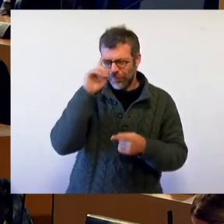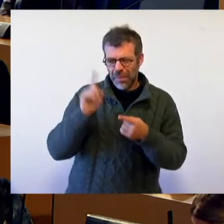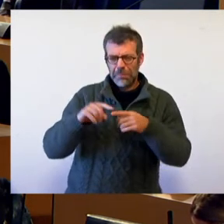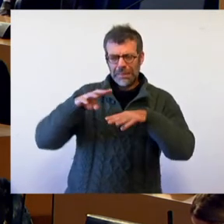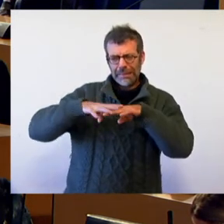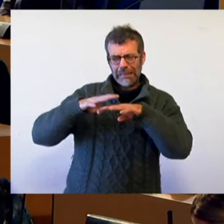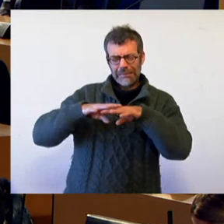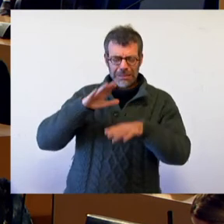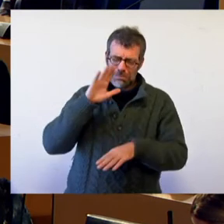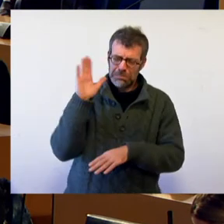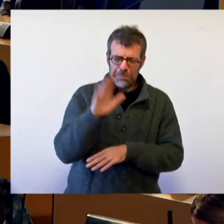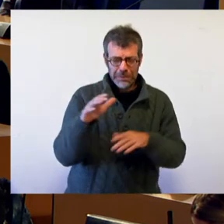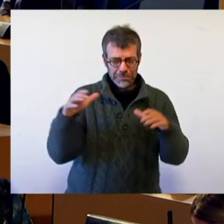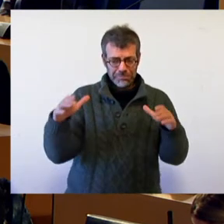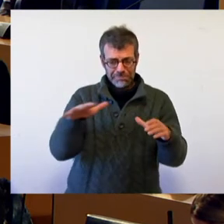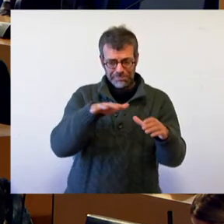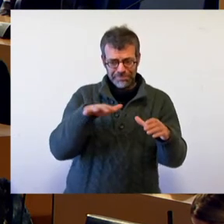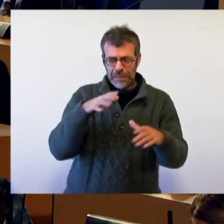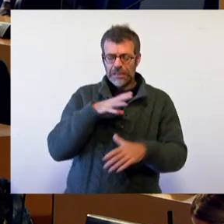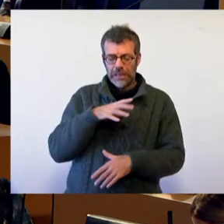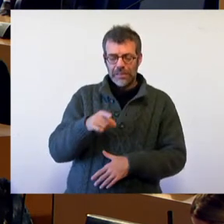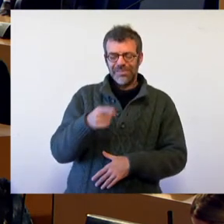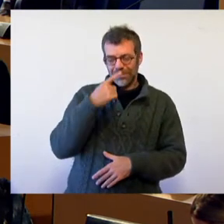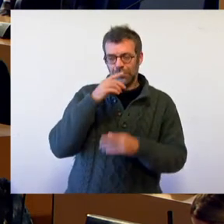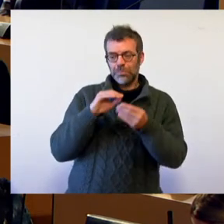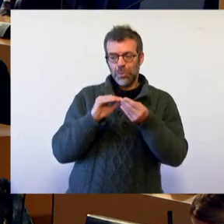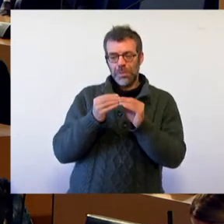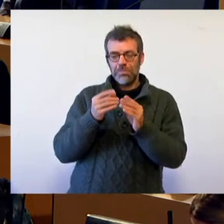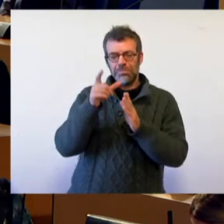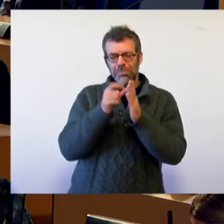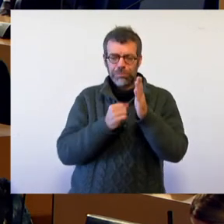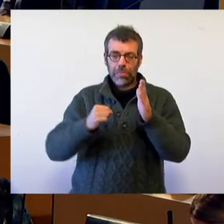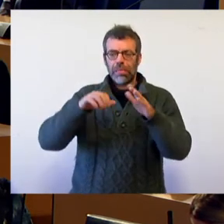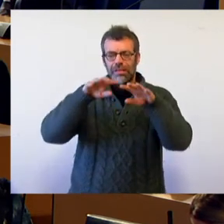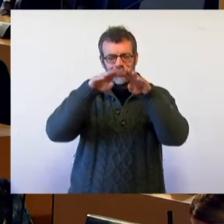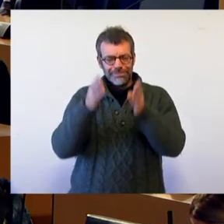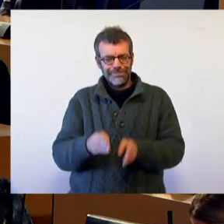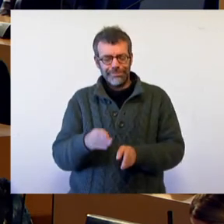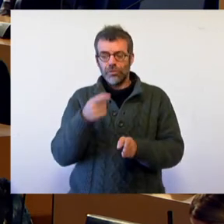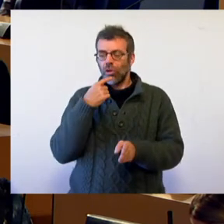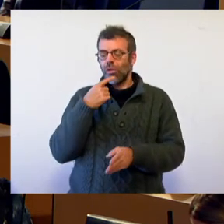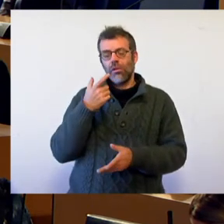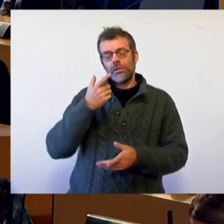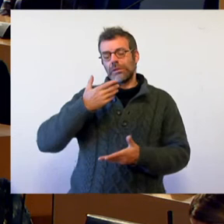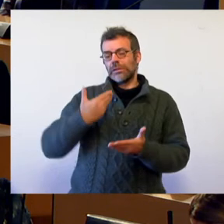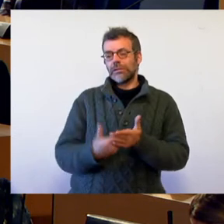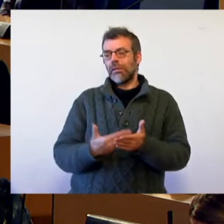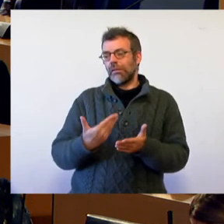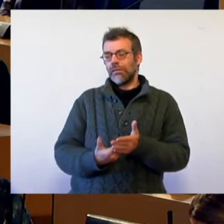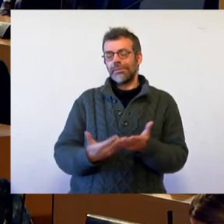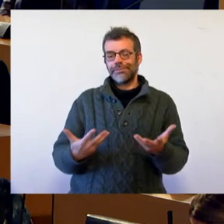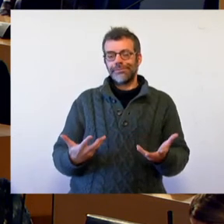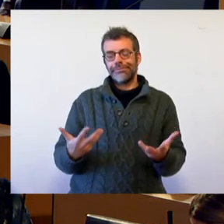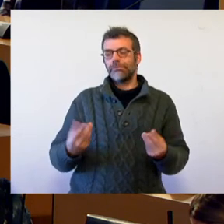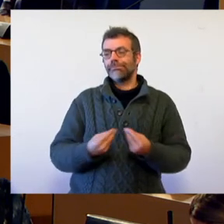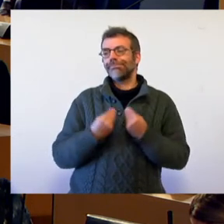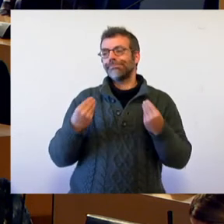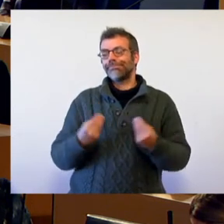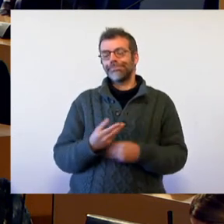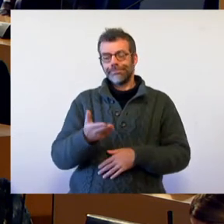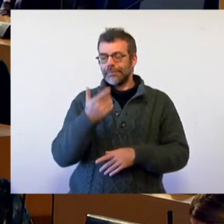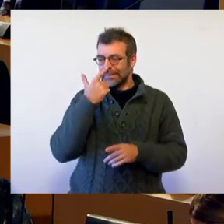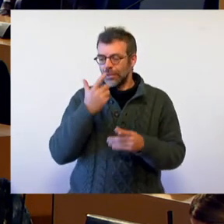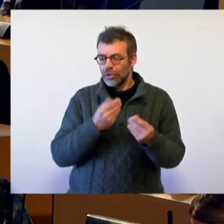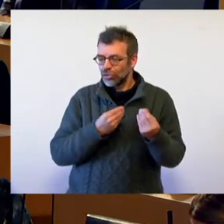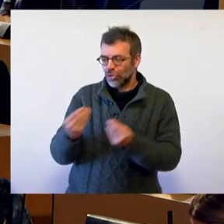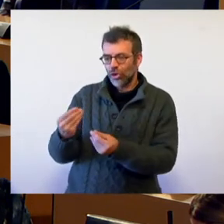quartier. Parce qu'effectivement, là, il ne faut pas que le vandalisme de certains pénalise ceux qui souhaitent réellement se